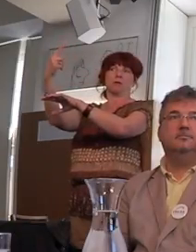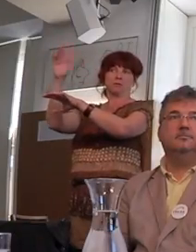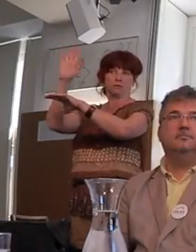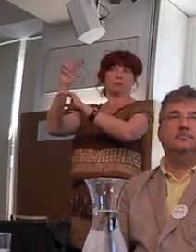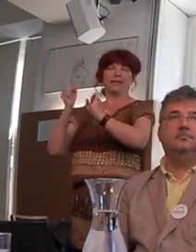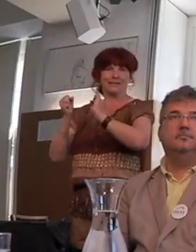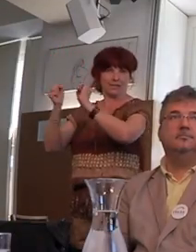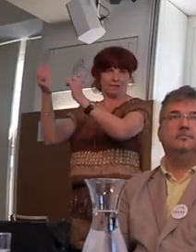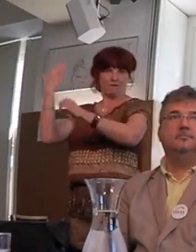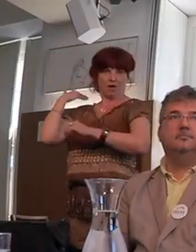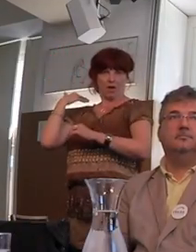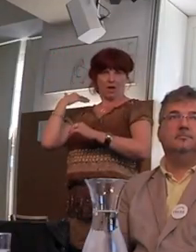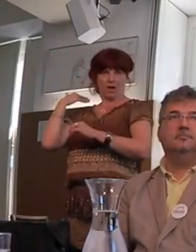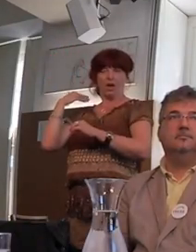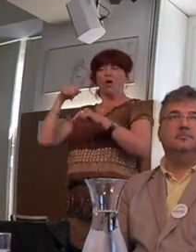wirklich